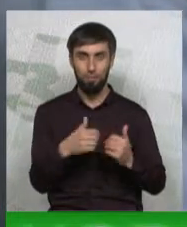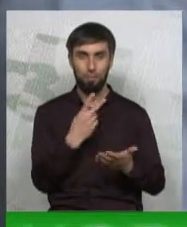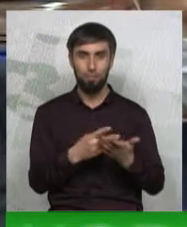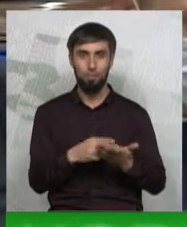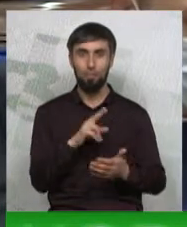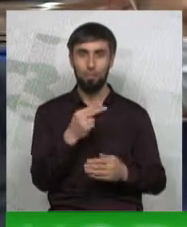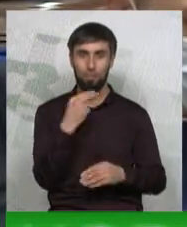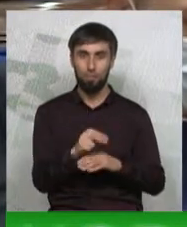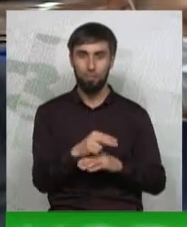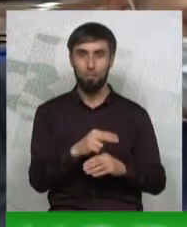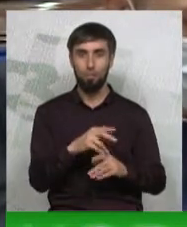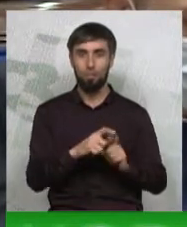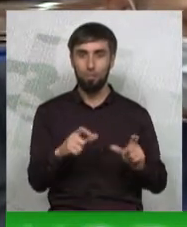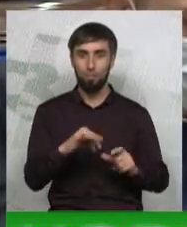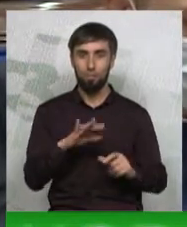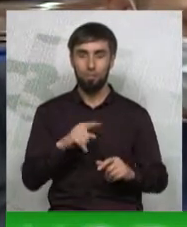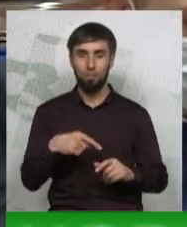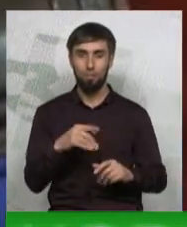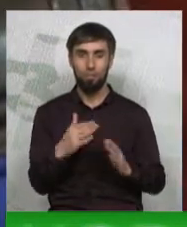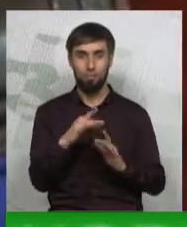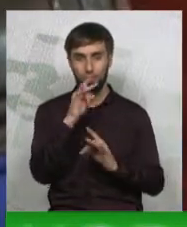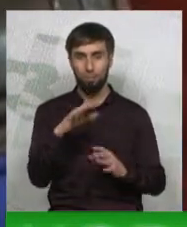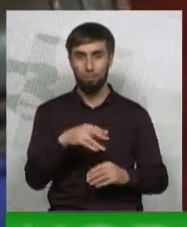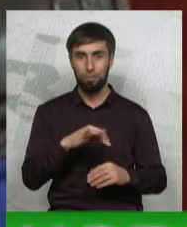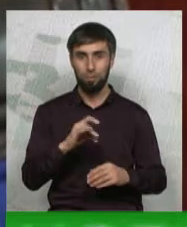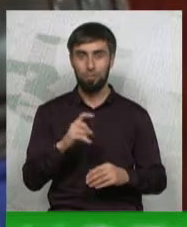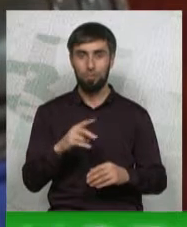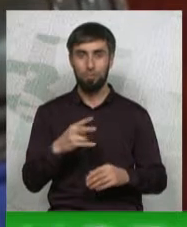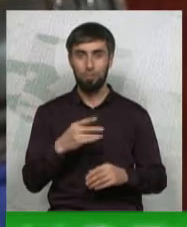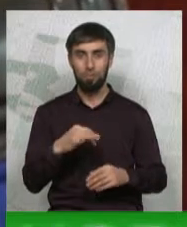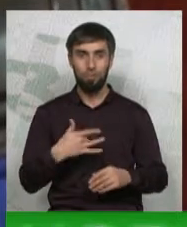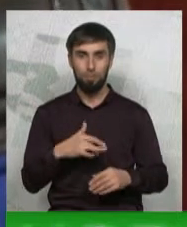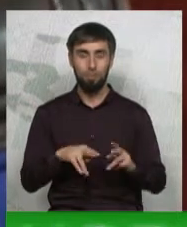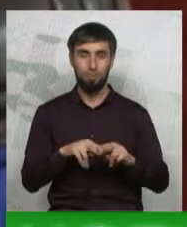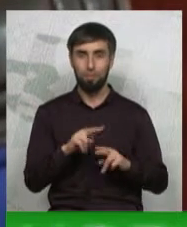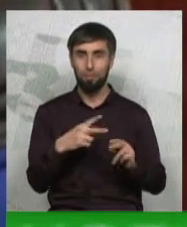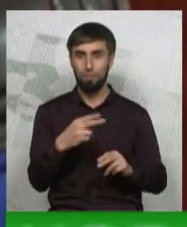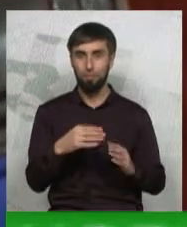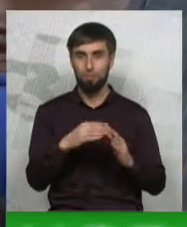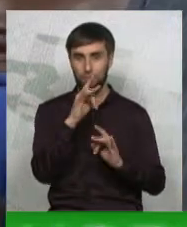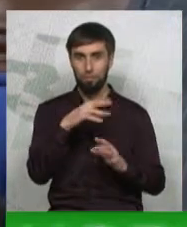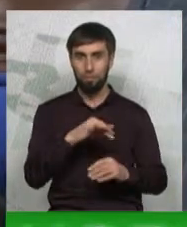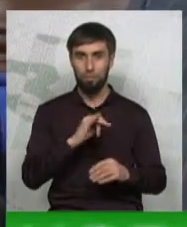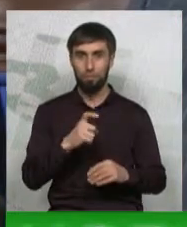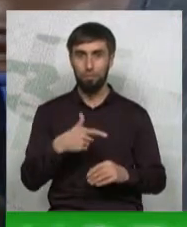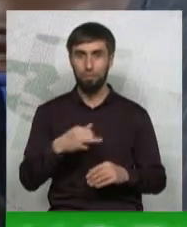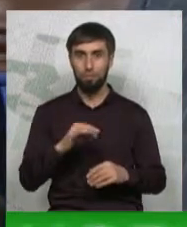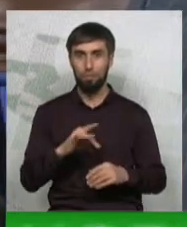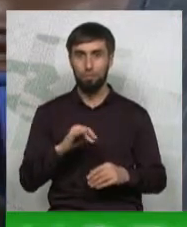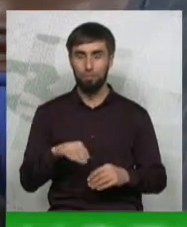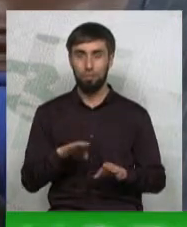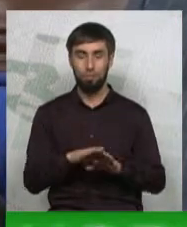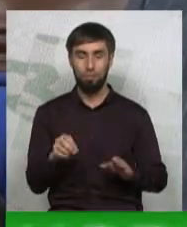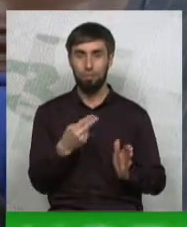предусмотрены капремонт школы искусств Карабулаки и двух домов культуры в Пседахе и Нижних Очелуках, строительство двух ДК в Датыхе и Гайрбек-Юрте, а